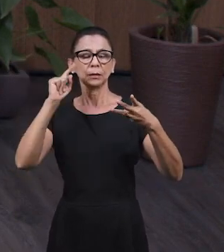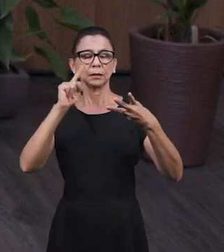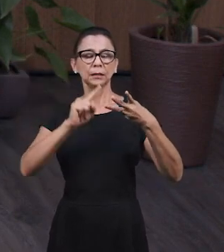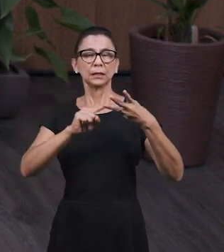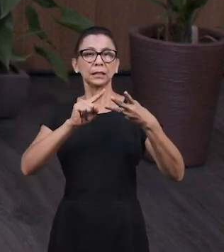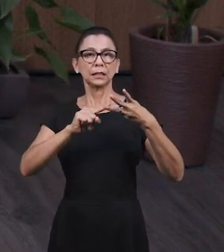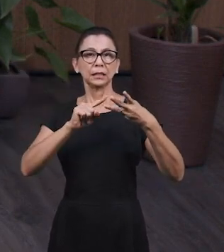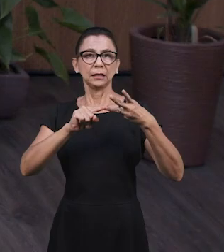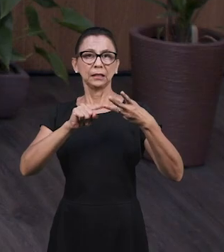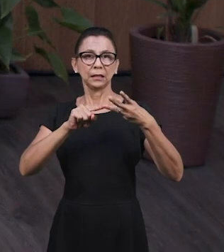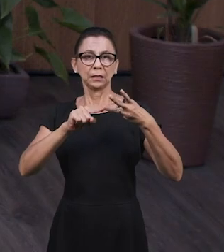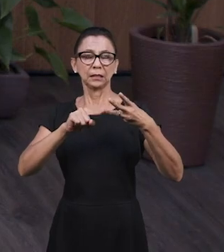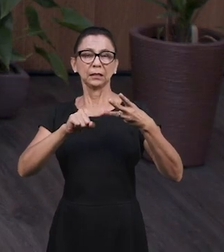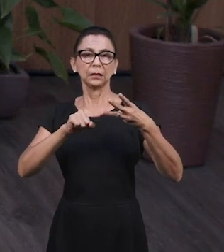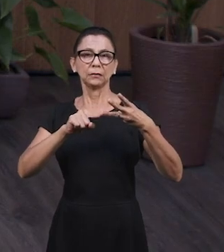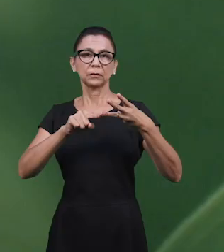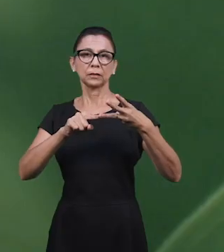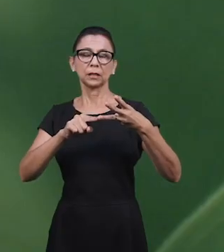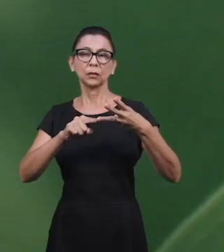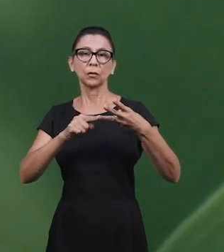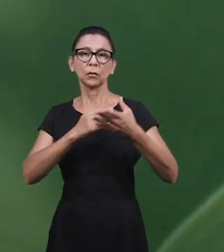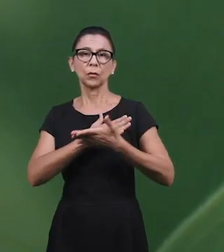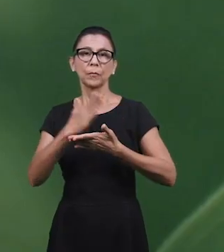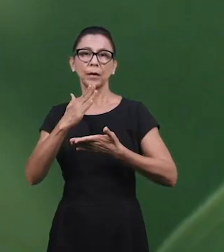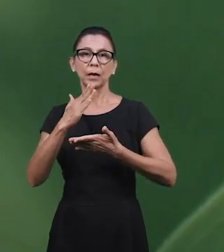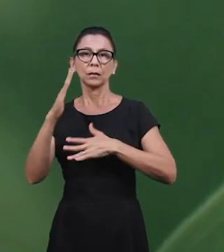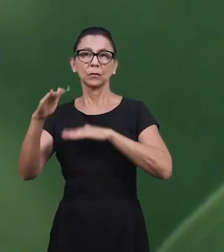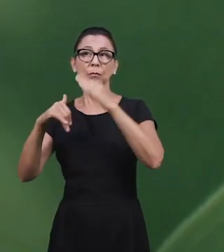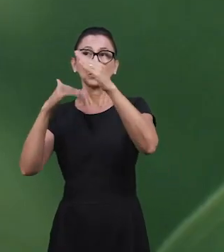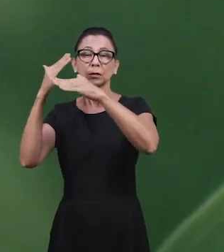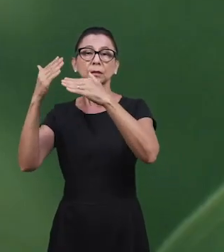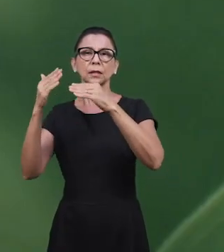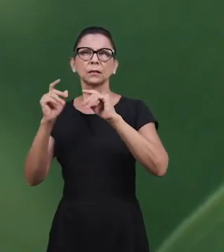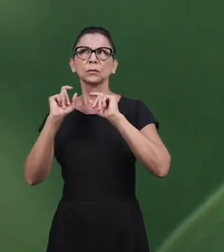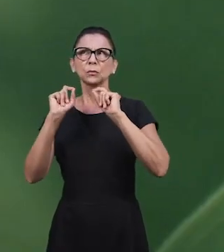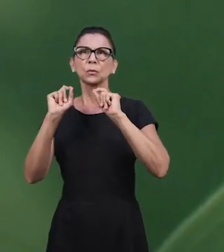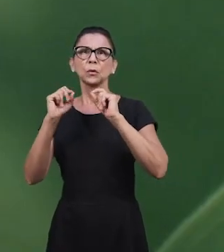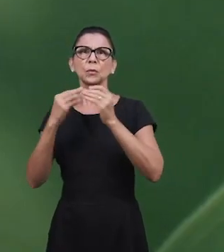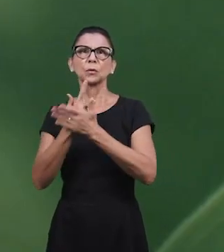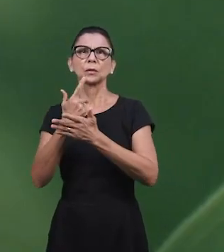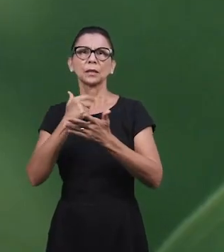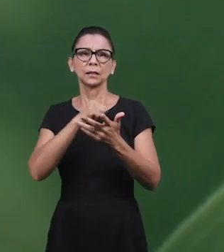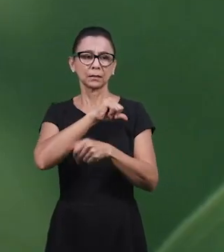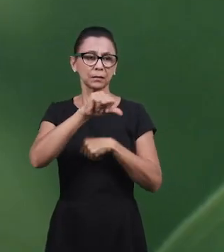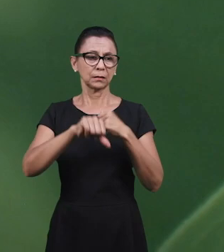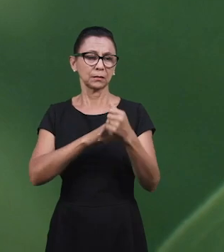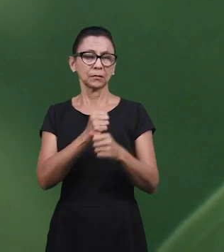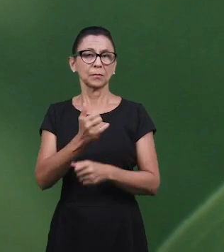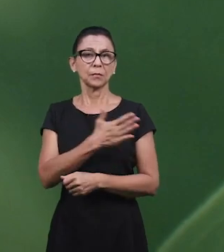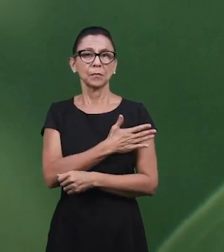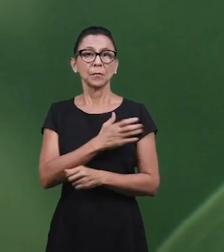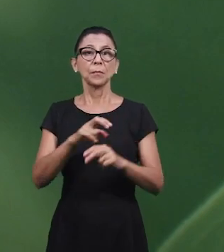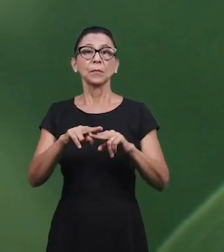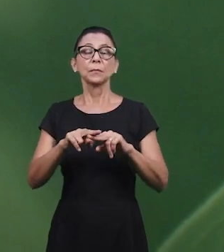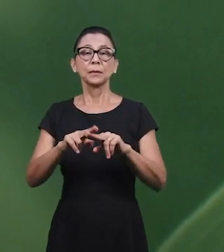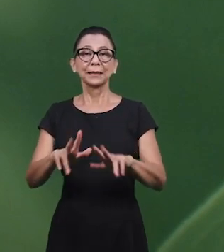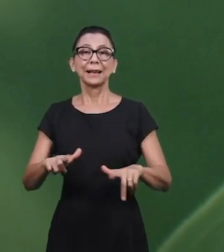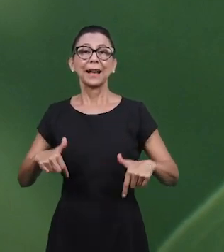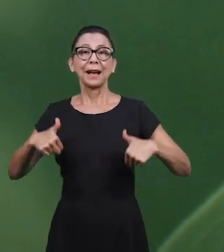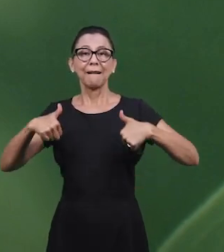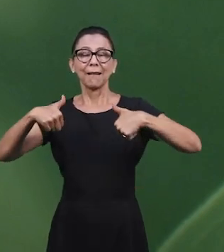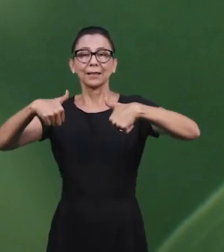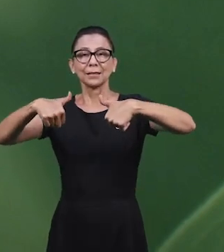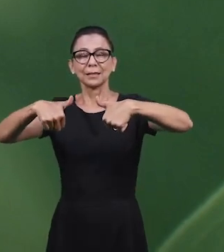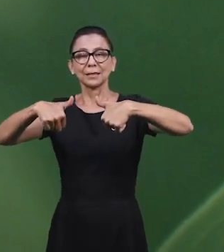et dans le processus de sanctification et transformation. Et comment se passe ce processus?